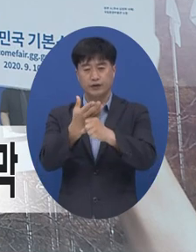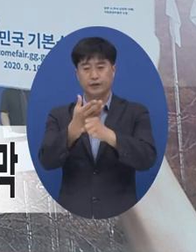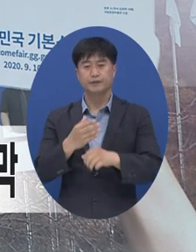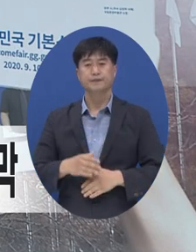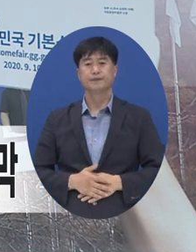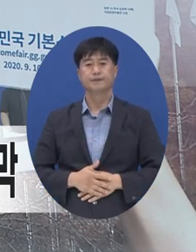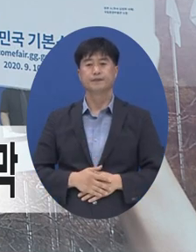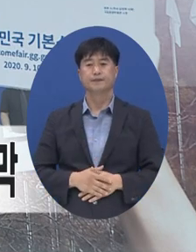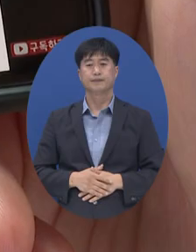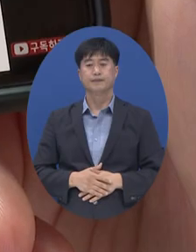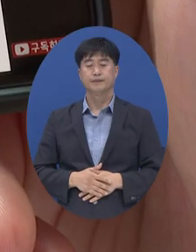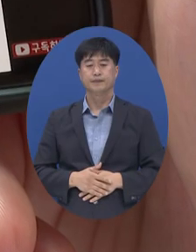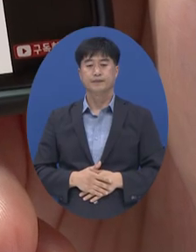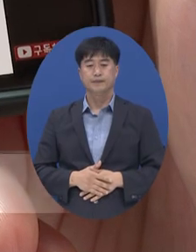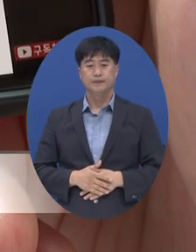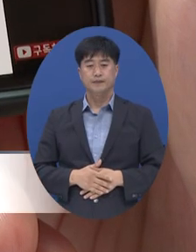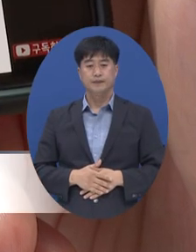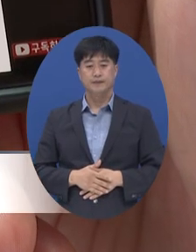전해드립니다.